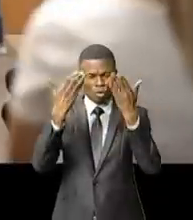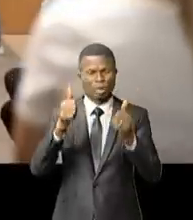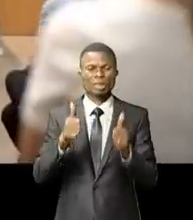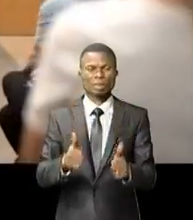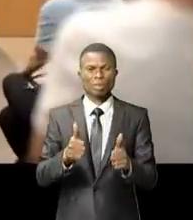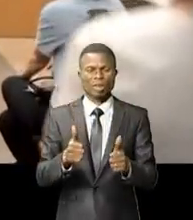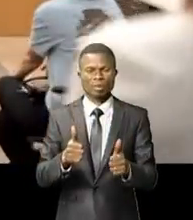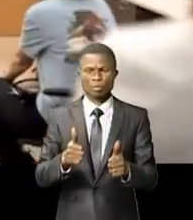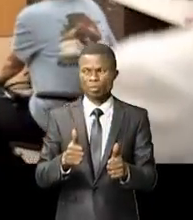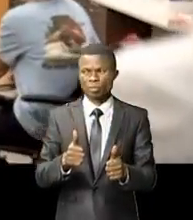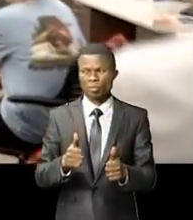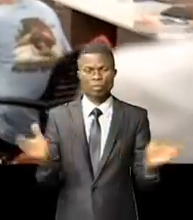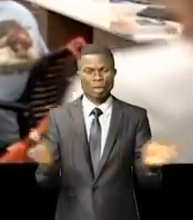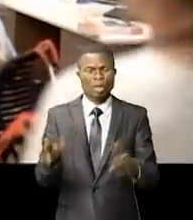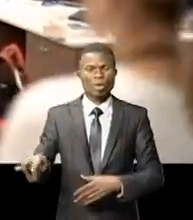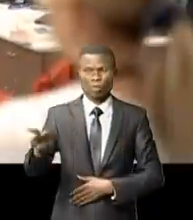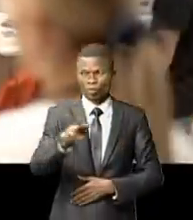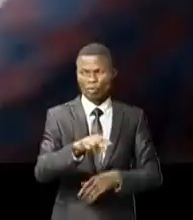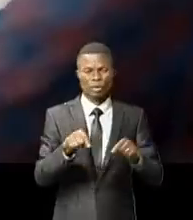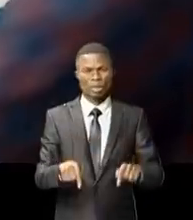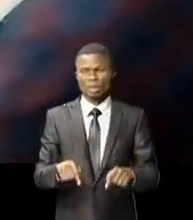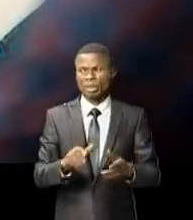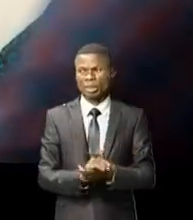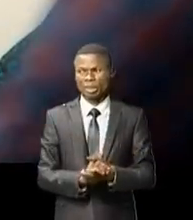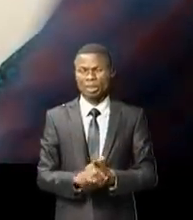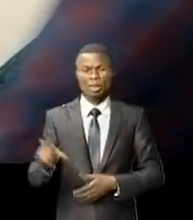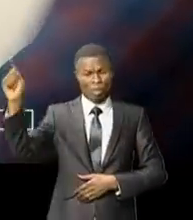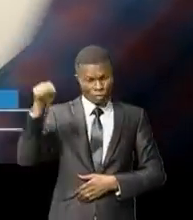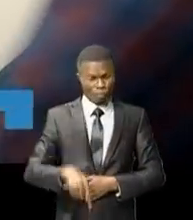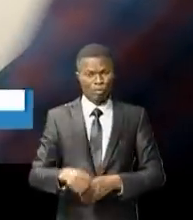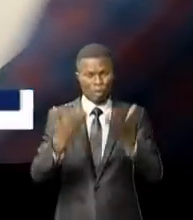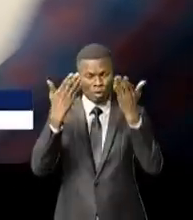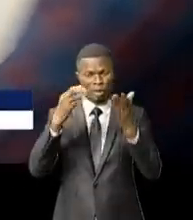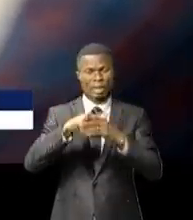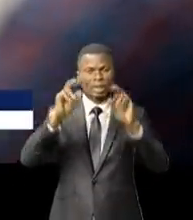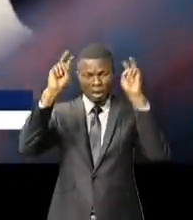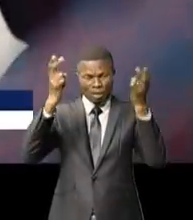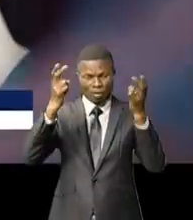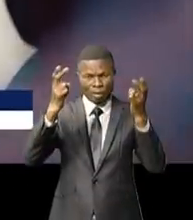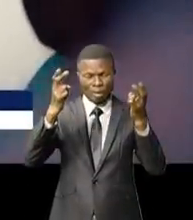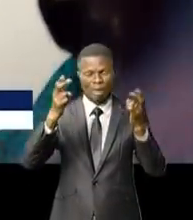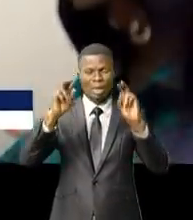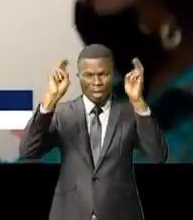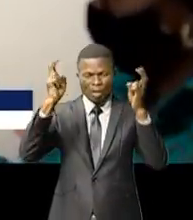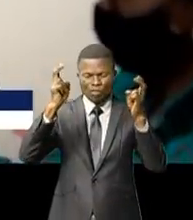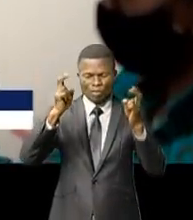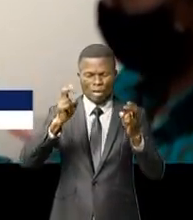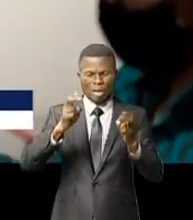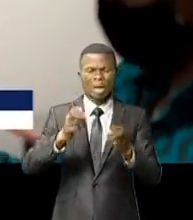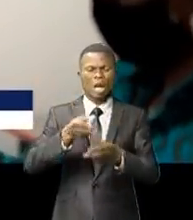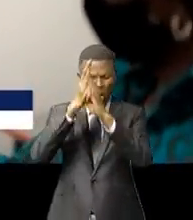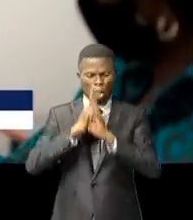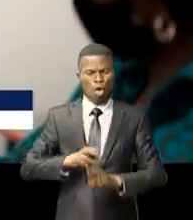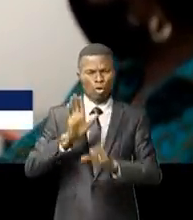ambitions. Je viens vous encourager. Vous êtes venu étudier dans une ville surtout qui est très très réputée pour